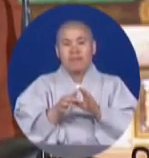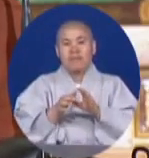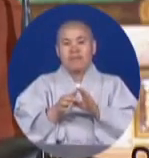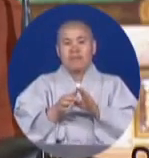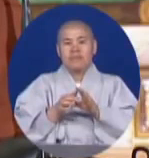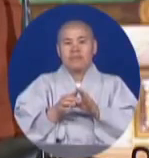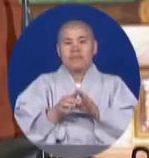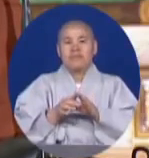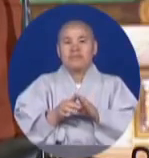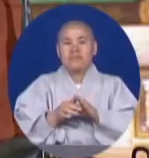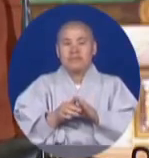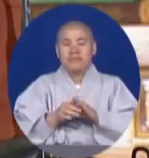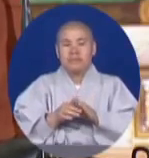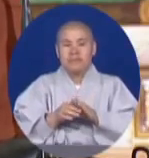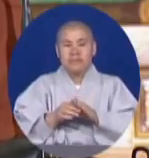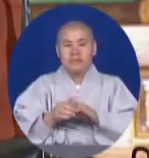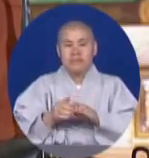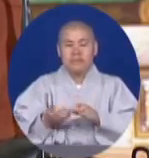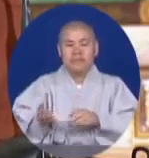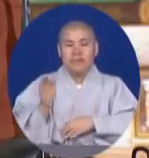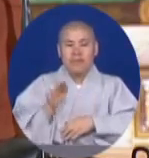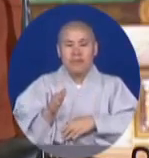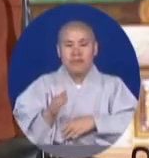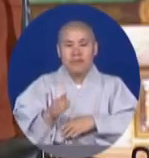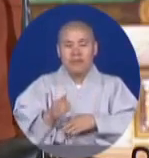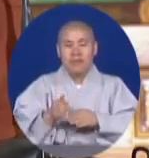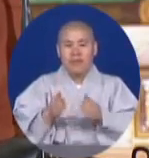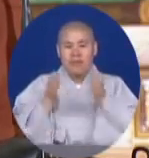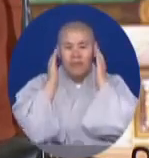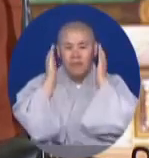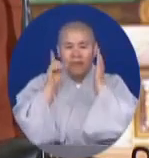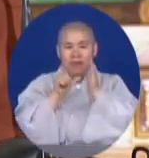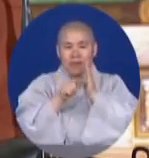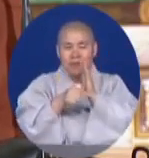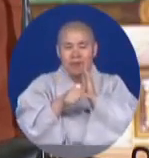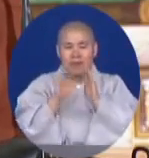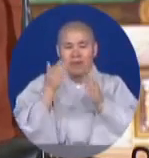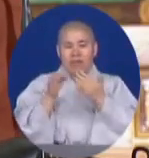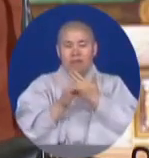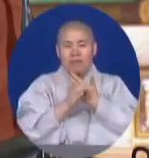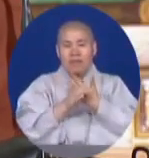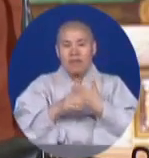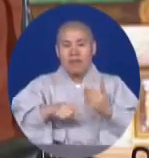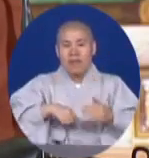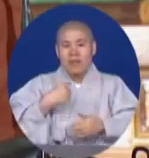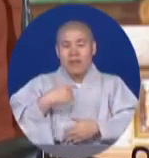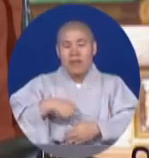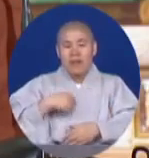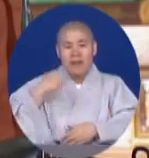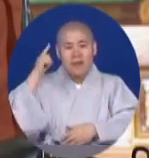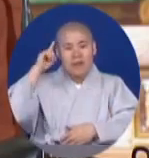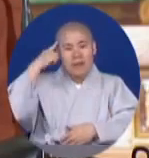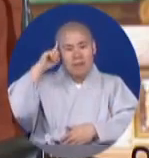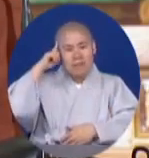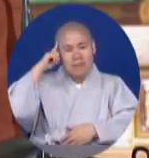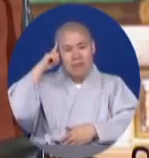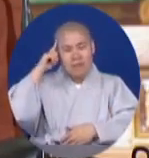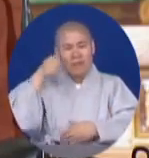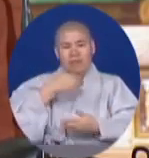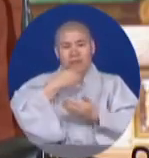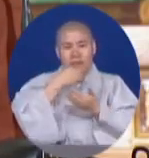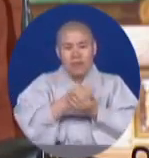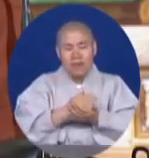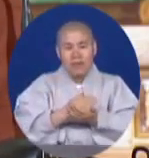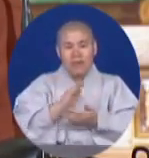거예요. 근데 이제 도를 닦을 때쯤 되면 자기 식에 속아요. 이게 식미예요.